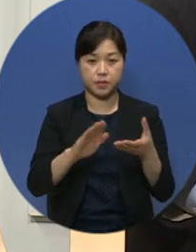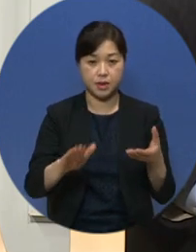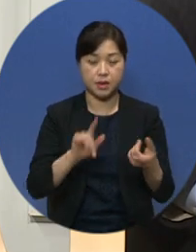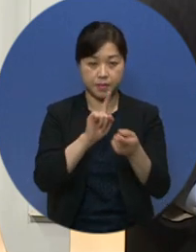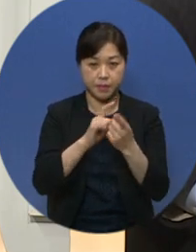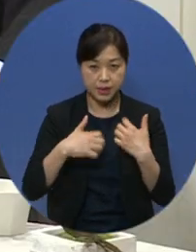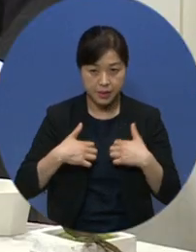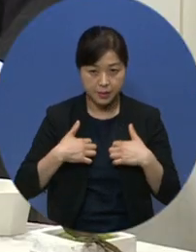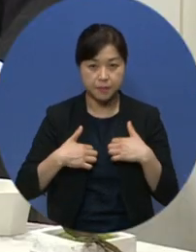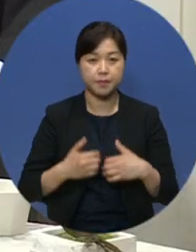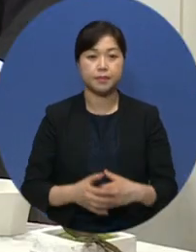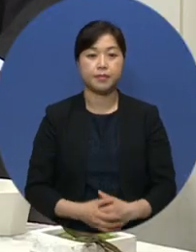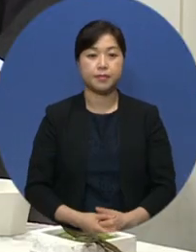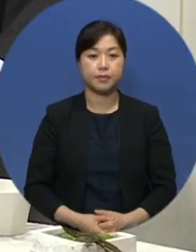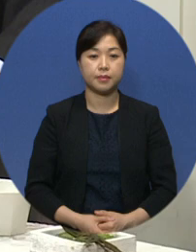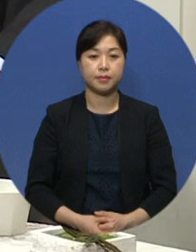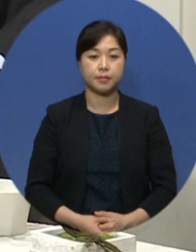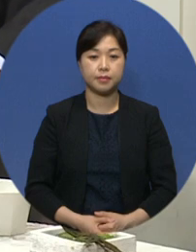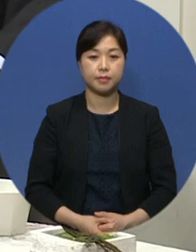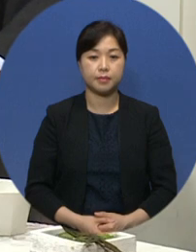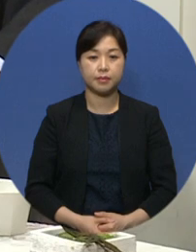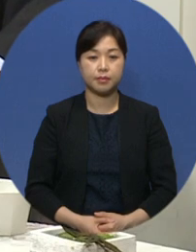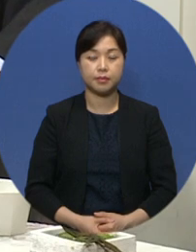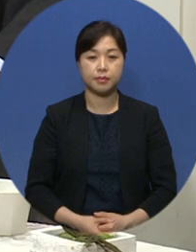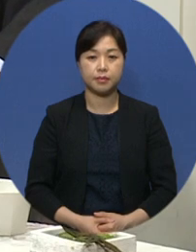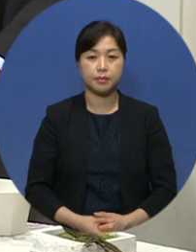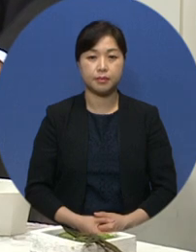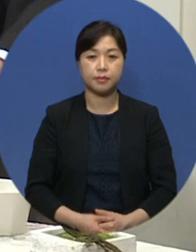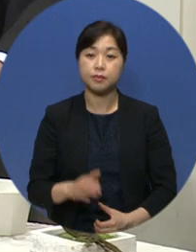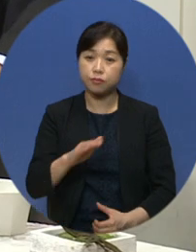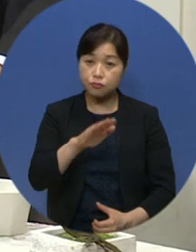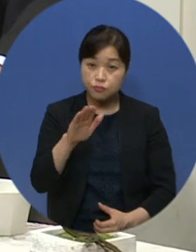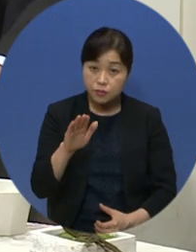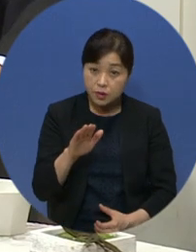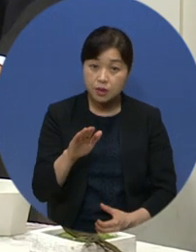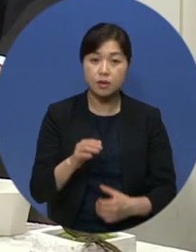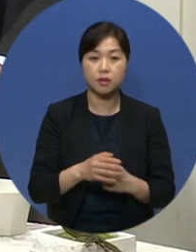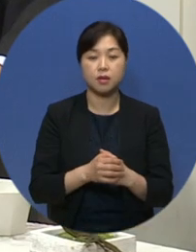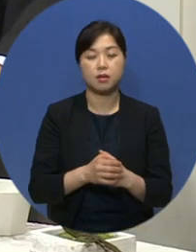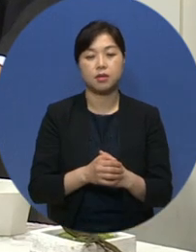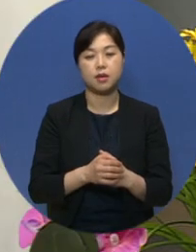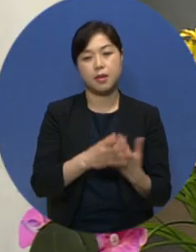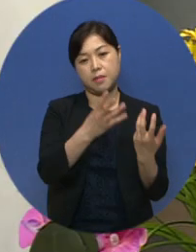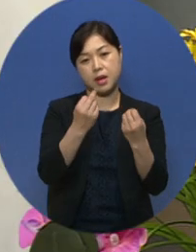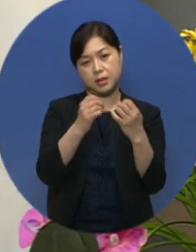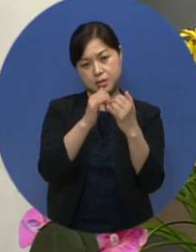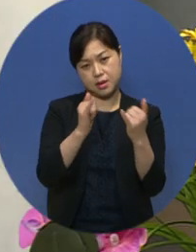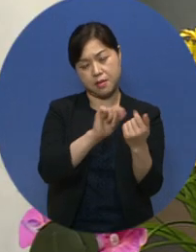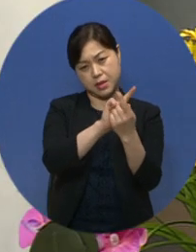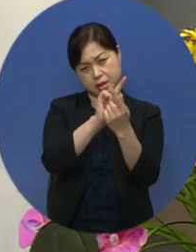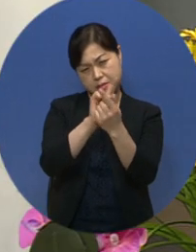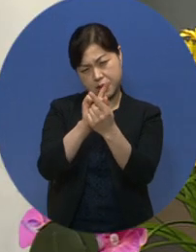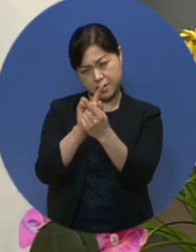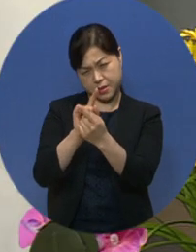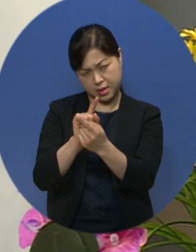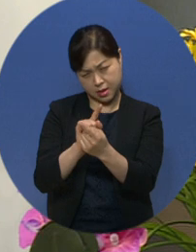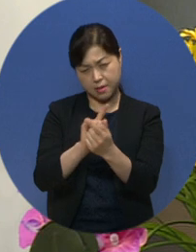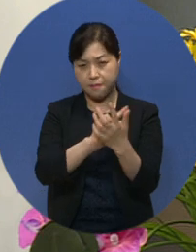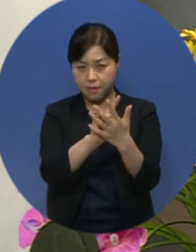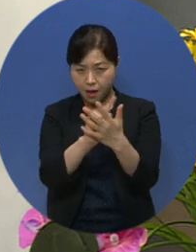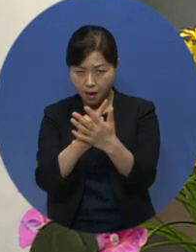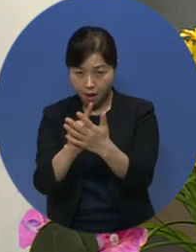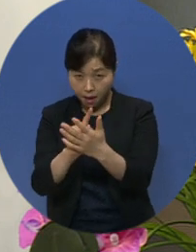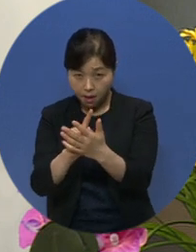갖습니다 네 에 우리는 살아가면서 많은 사람들을 만나게 되고 그